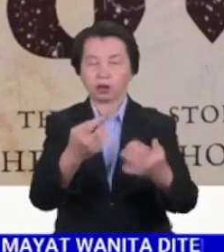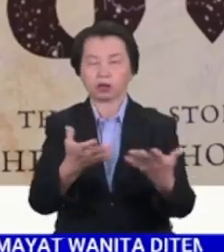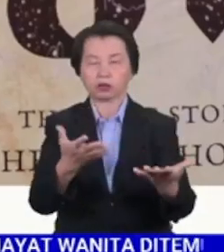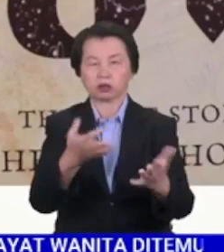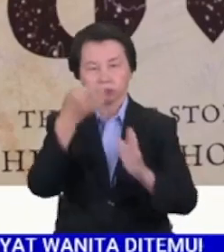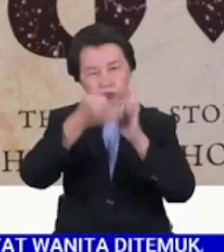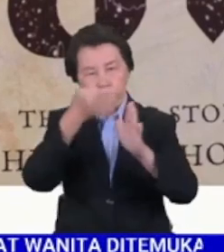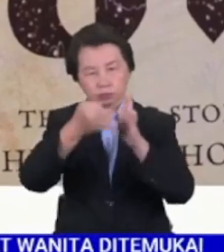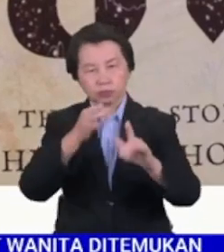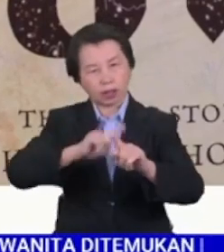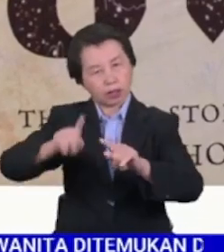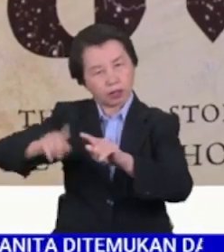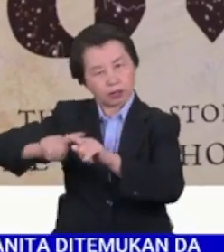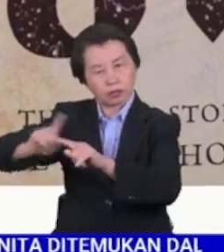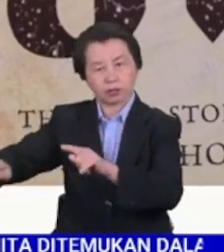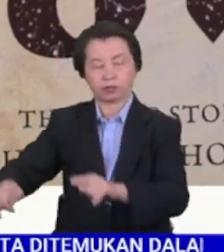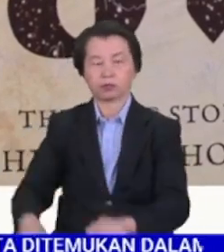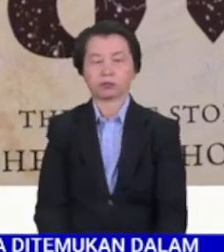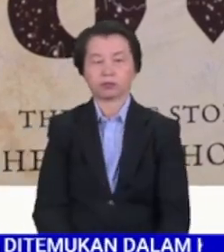produksi.